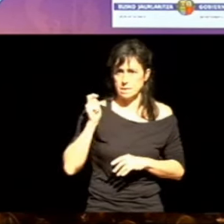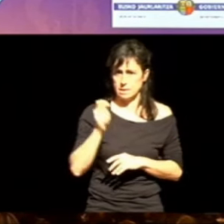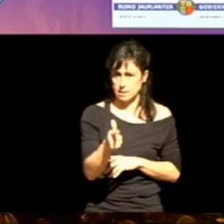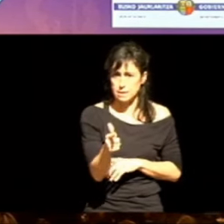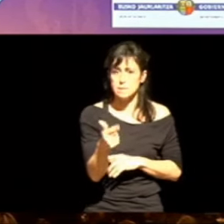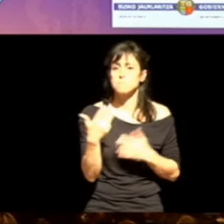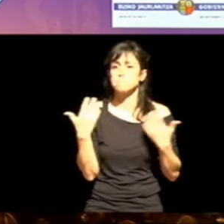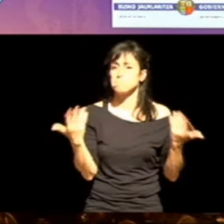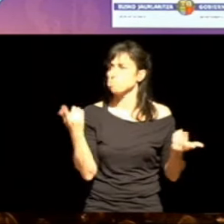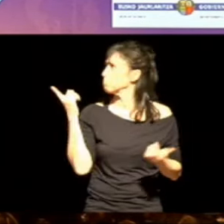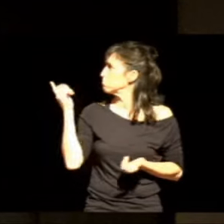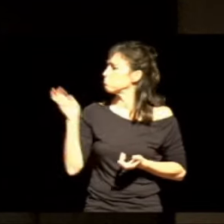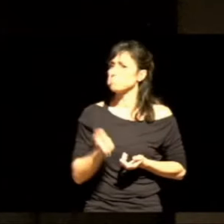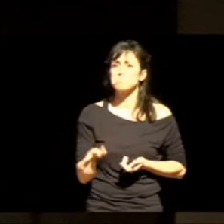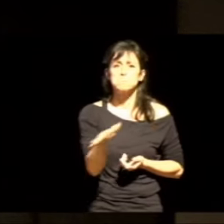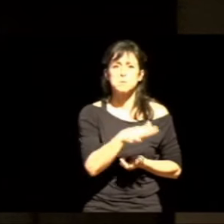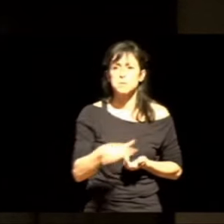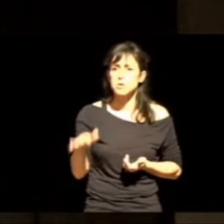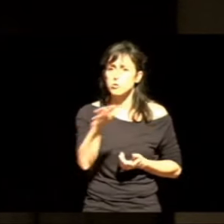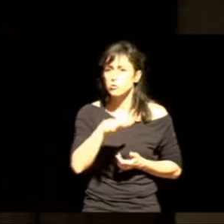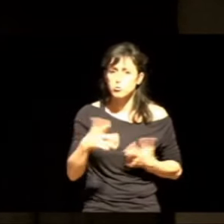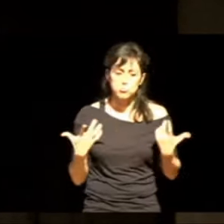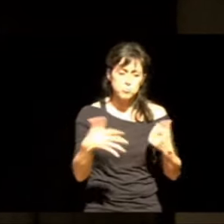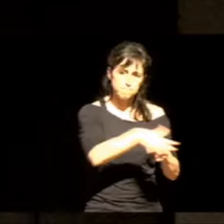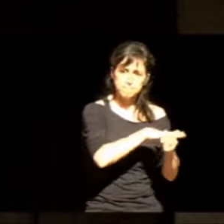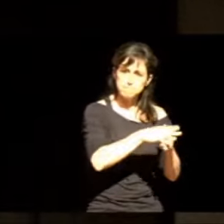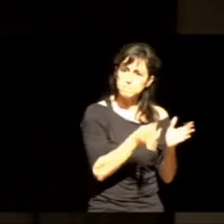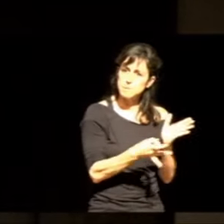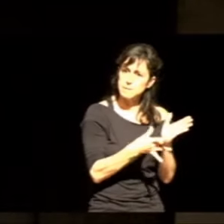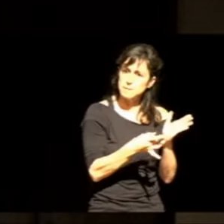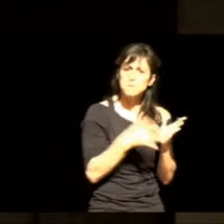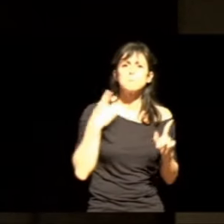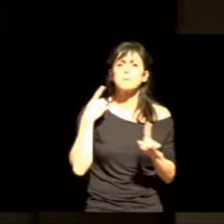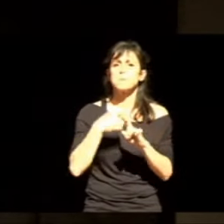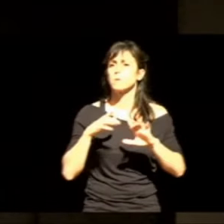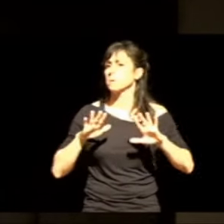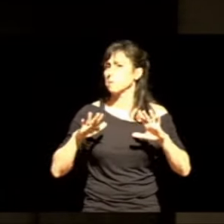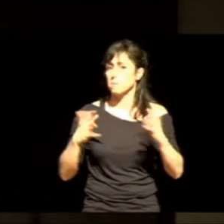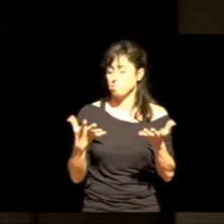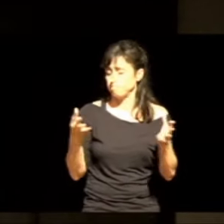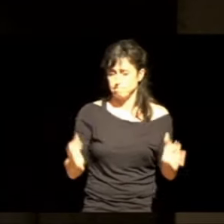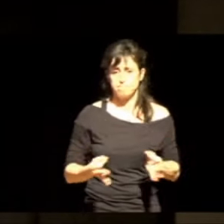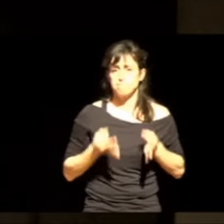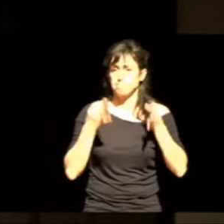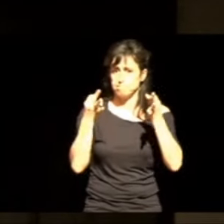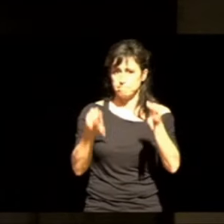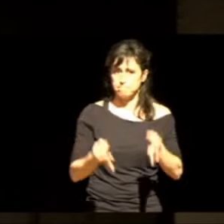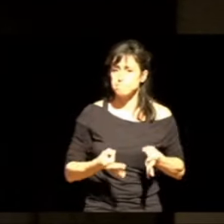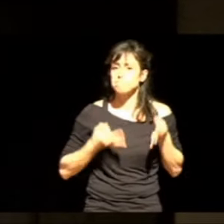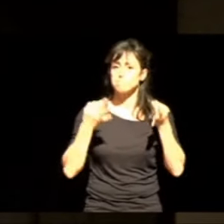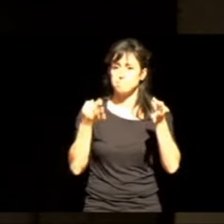nondik dato kalitate esparrutik. Eta zein izan da helburua, ba, betiko lehez, egiten